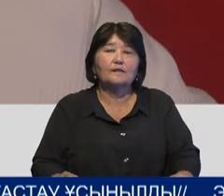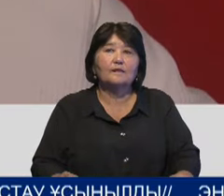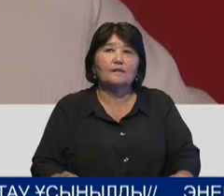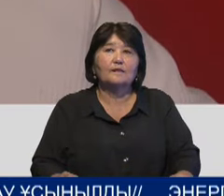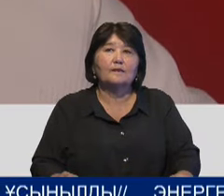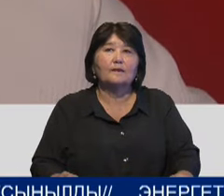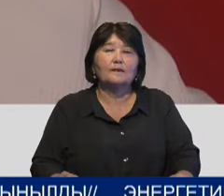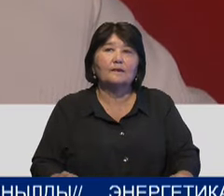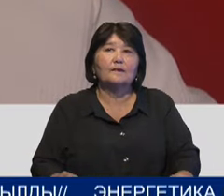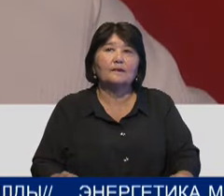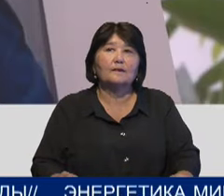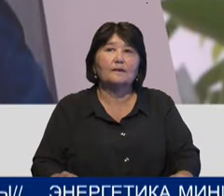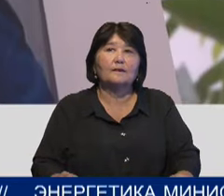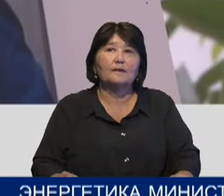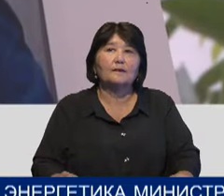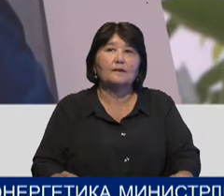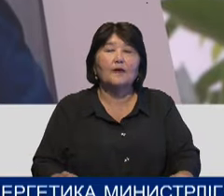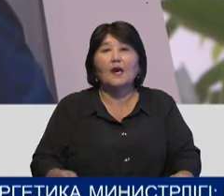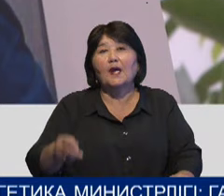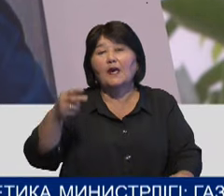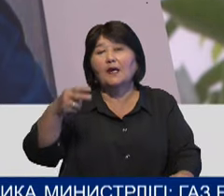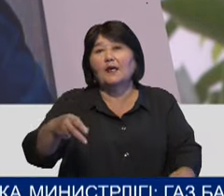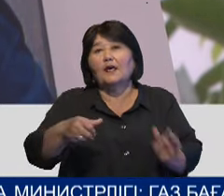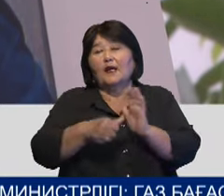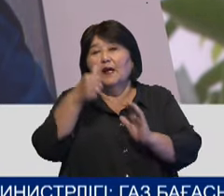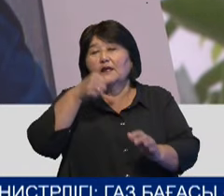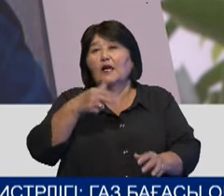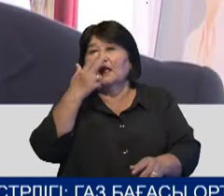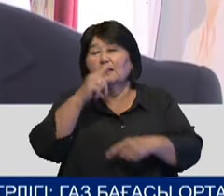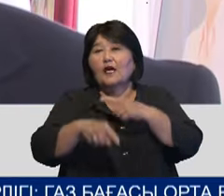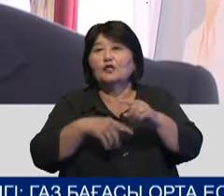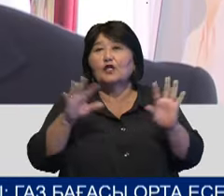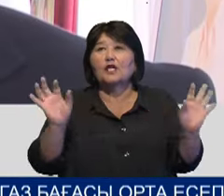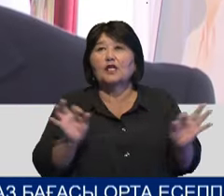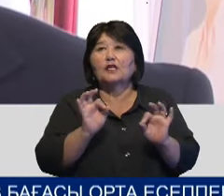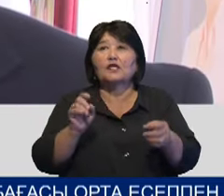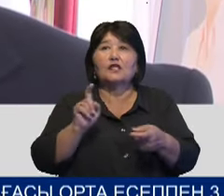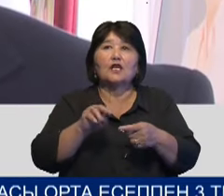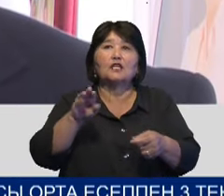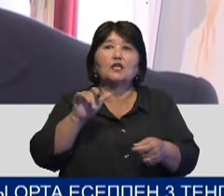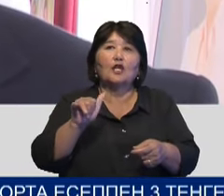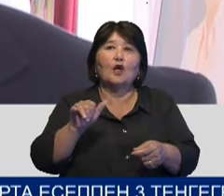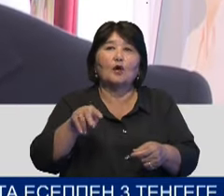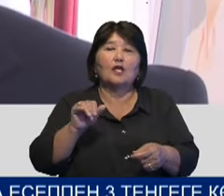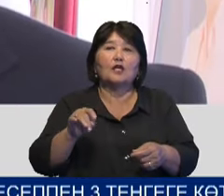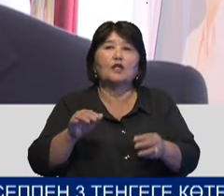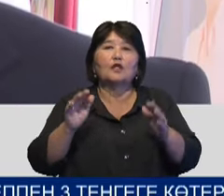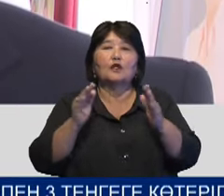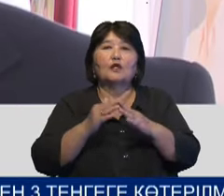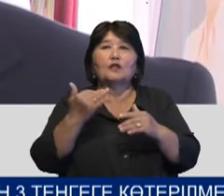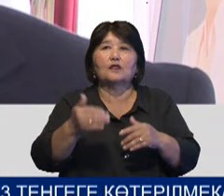бақыт бол бауырым Көшенді. 2006 жылы сол дәстүрлі жырға байланысты осы Жыраулар үйін Көшеней Рүстембеков